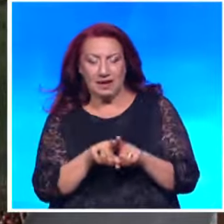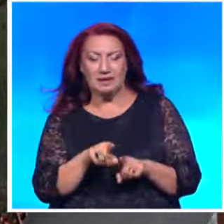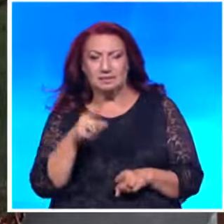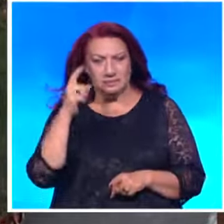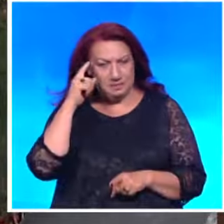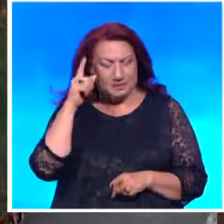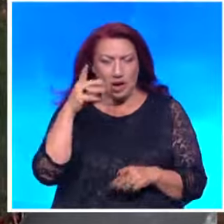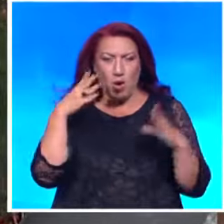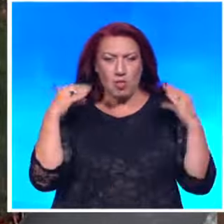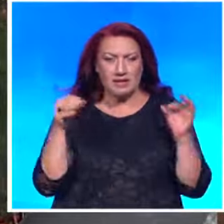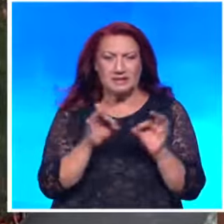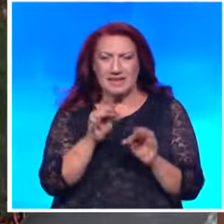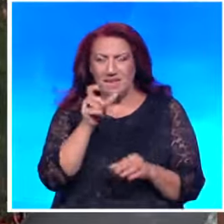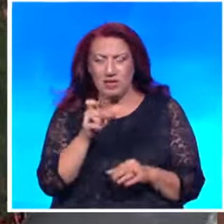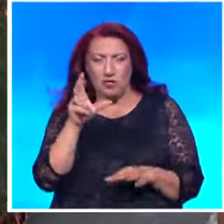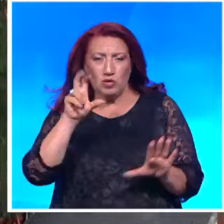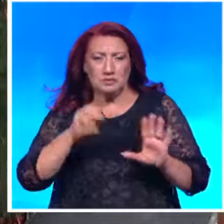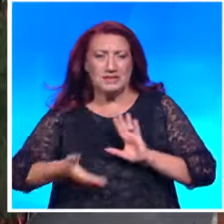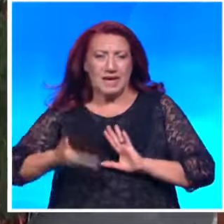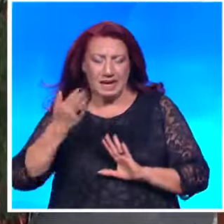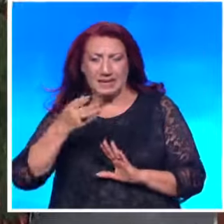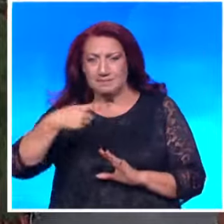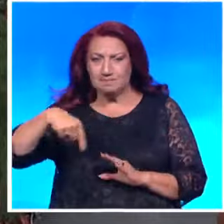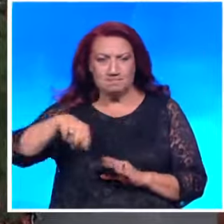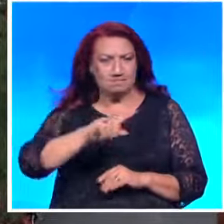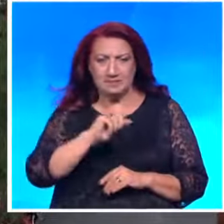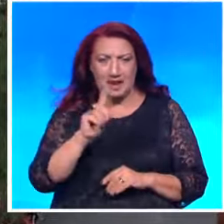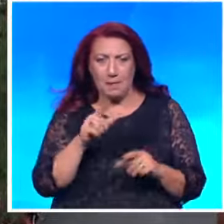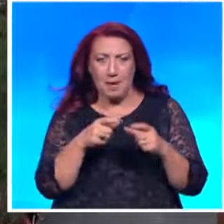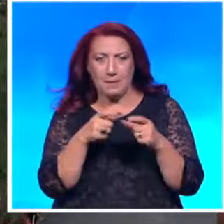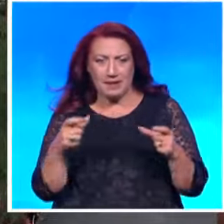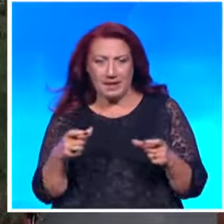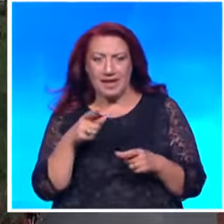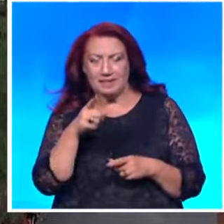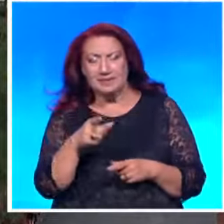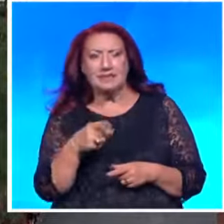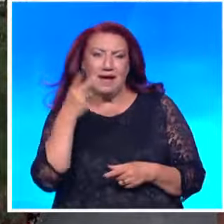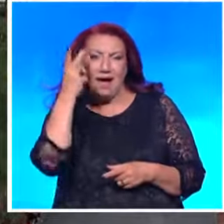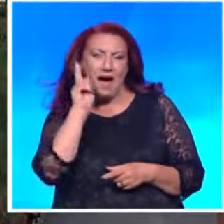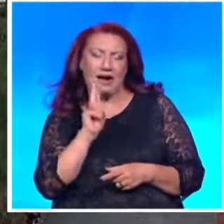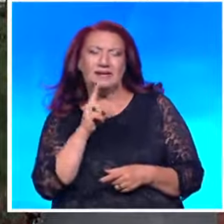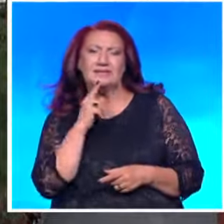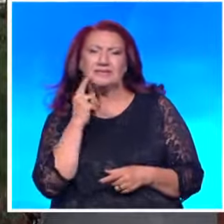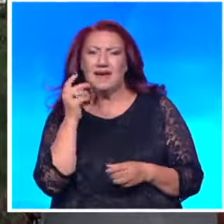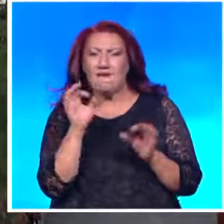80 000, като много голяма част от тях са без билети. Английските запалянковци в Дортмунд са около 40 000.